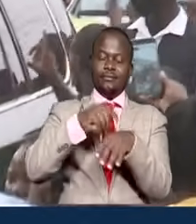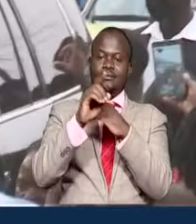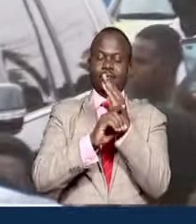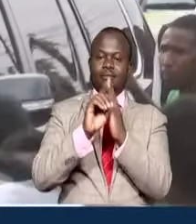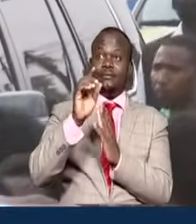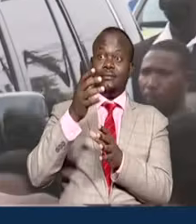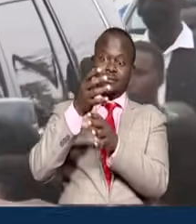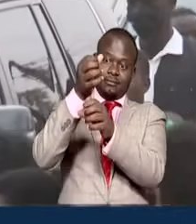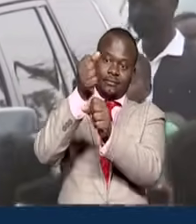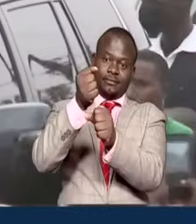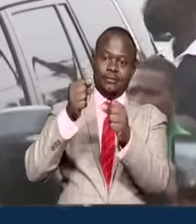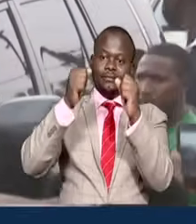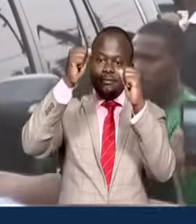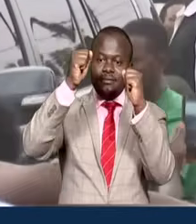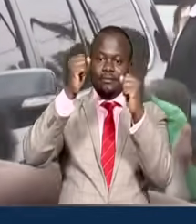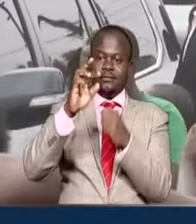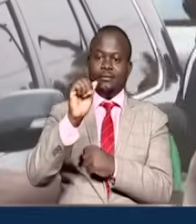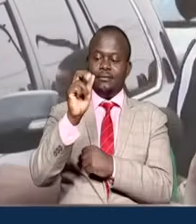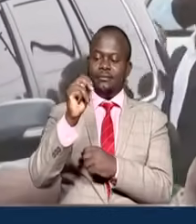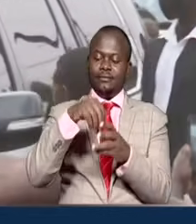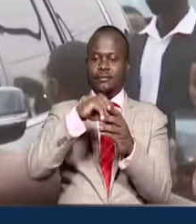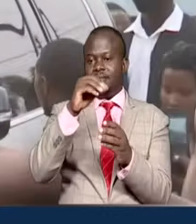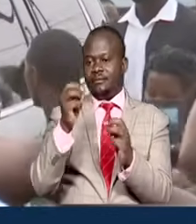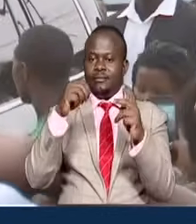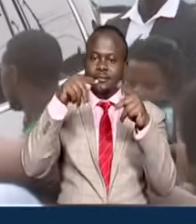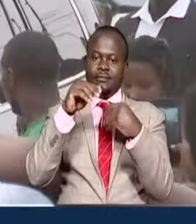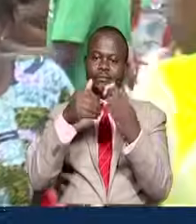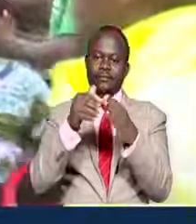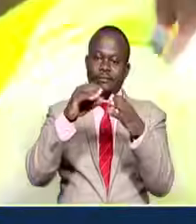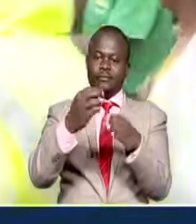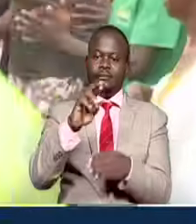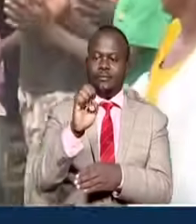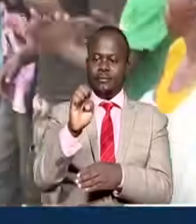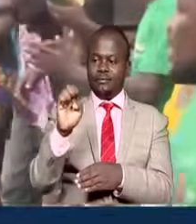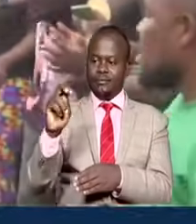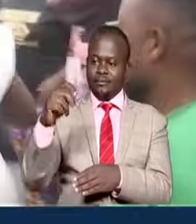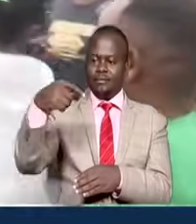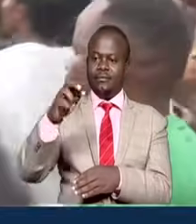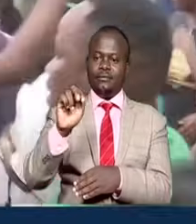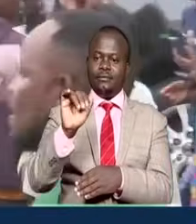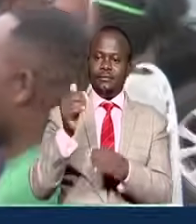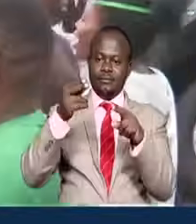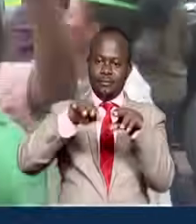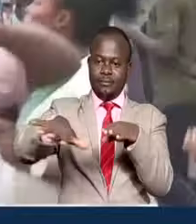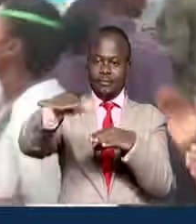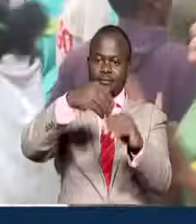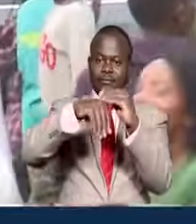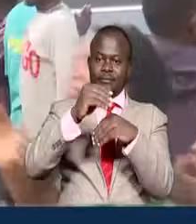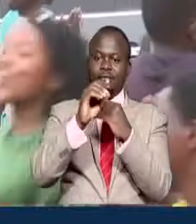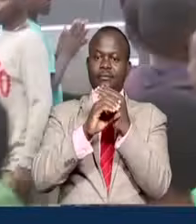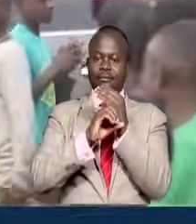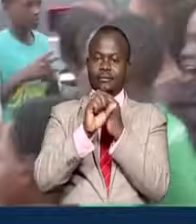Kicukiro kwamamaza umukandida Frank Habineza n'abakandida depite b'ishyaka Green Party ryabereye mu gace k'ubucuruzi ko mu murenge wa